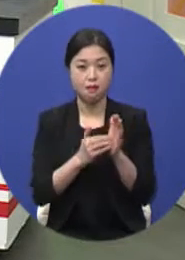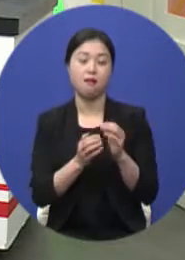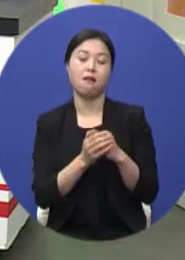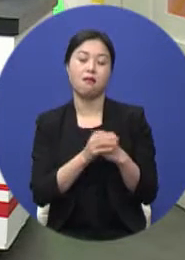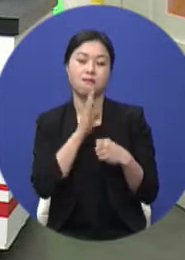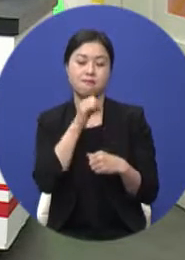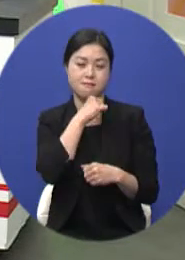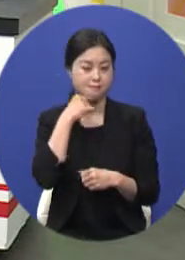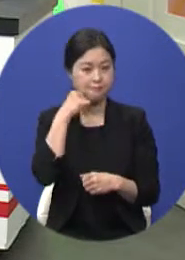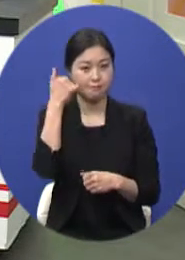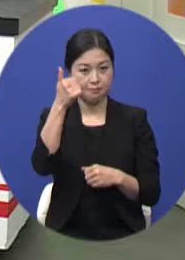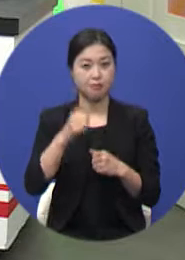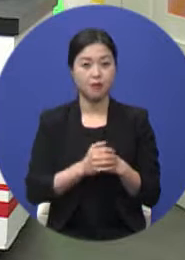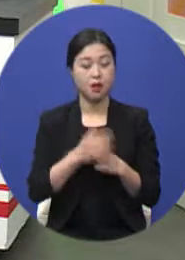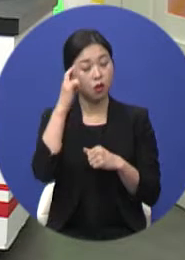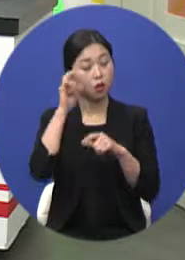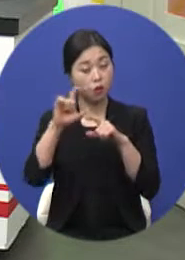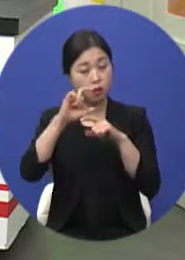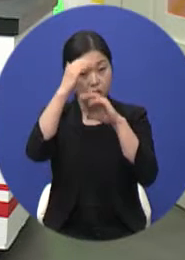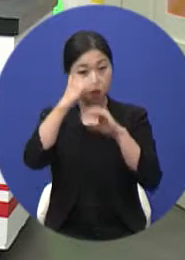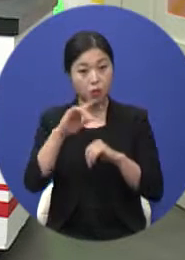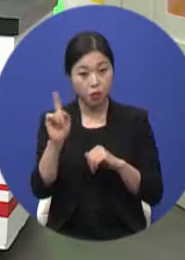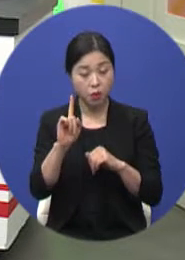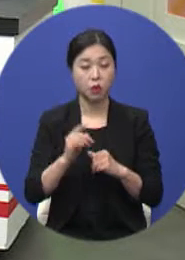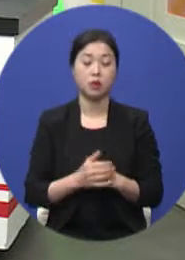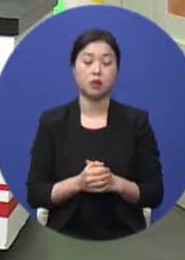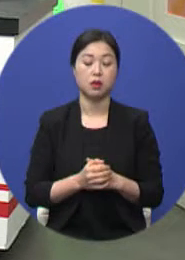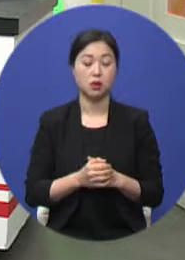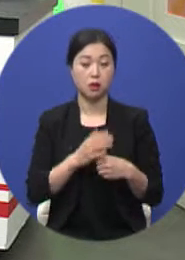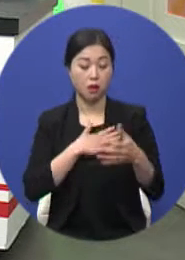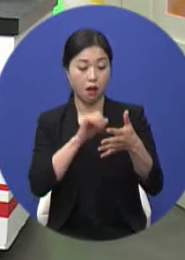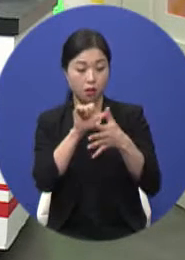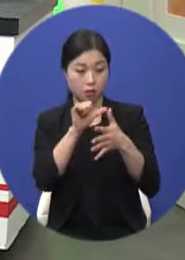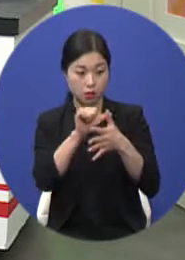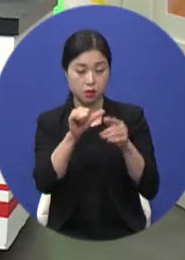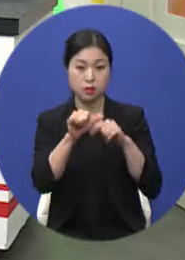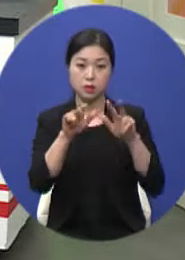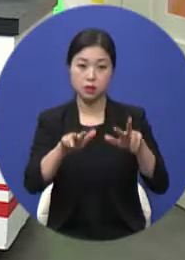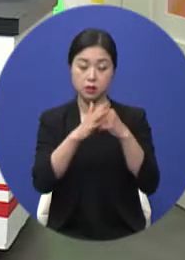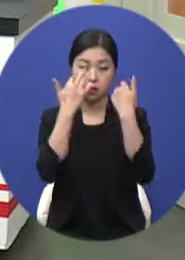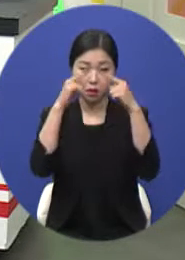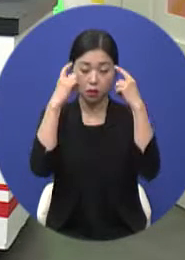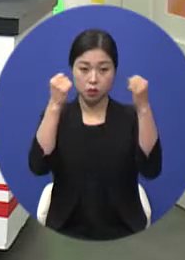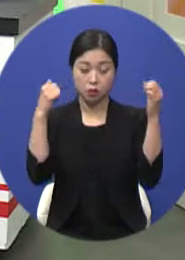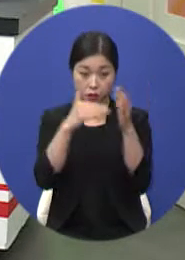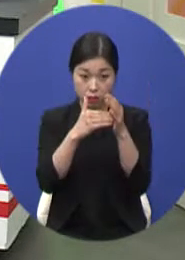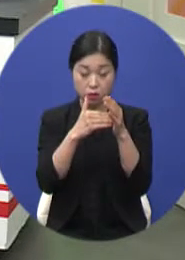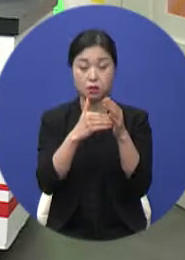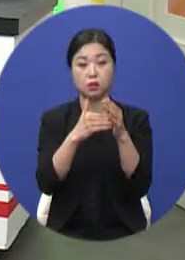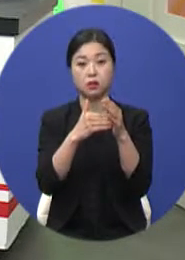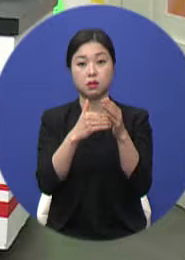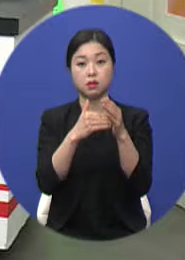고민이 있으셔서 이렇게 전화를 주셨어요? 큰애가 네. 지금 대학 졸업반인데요.